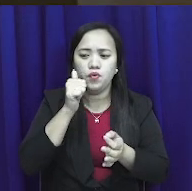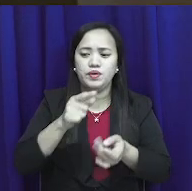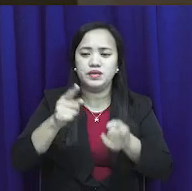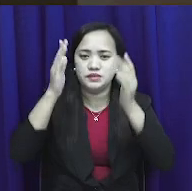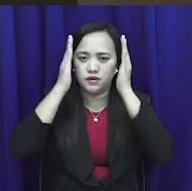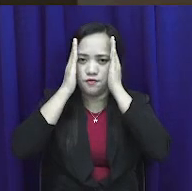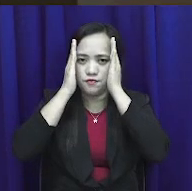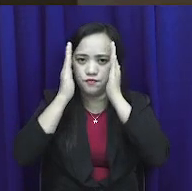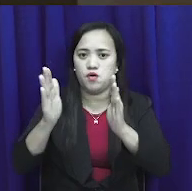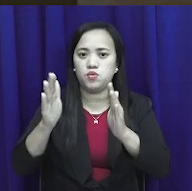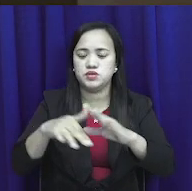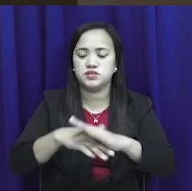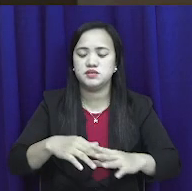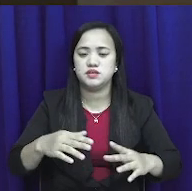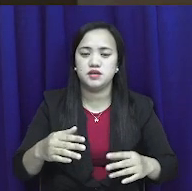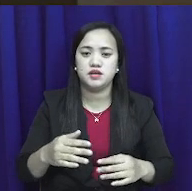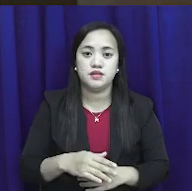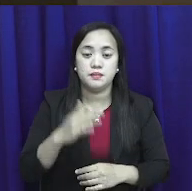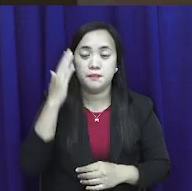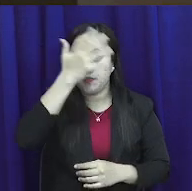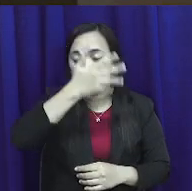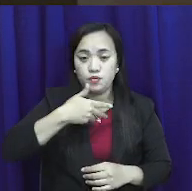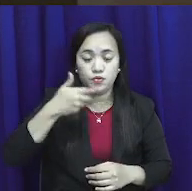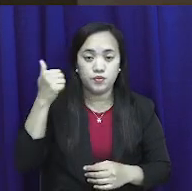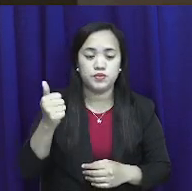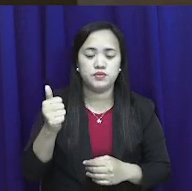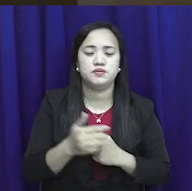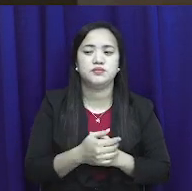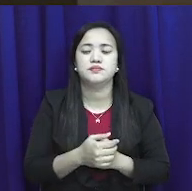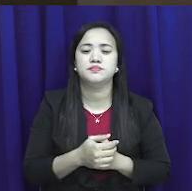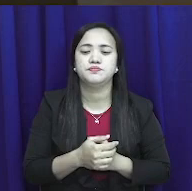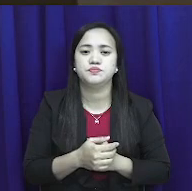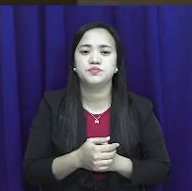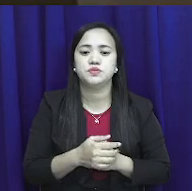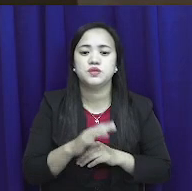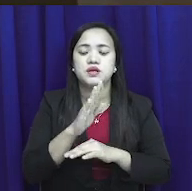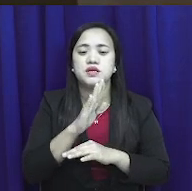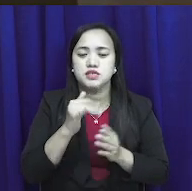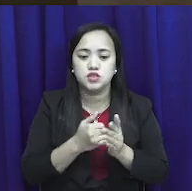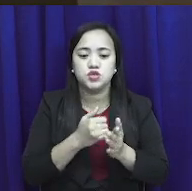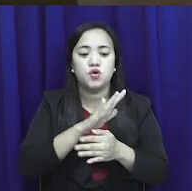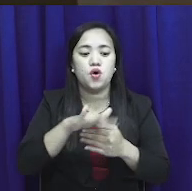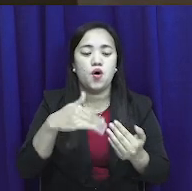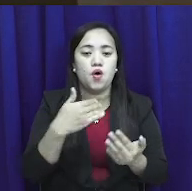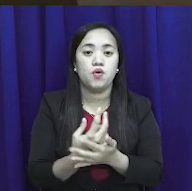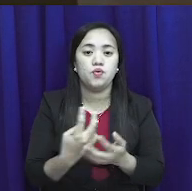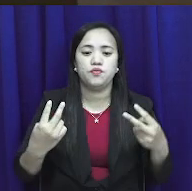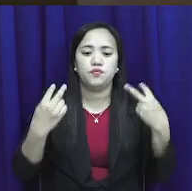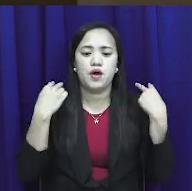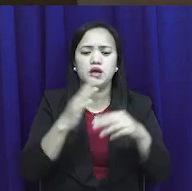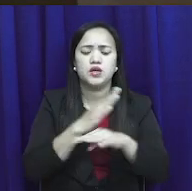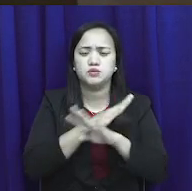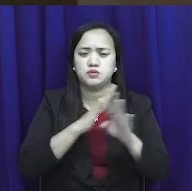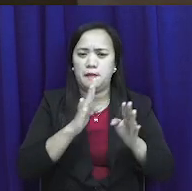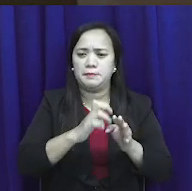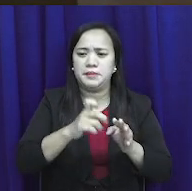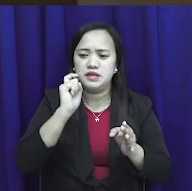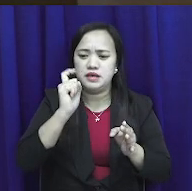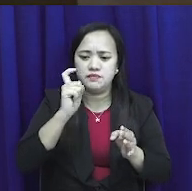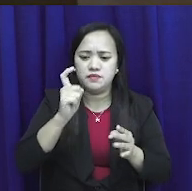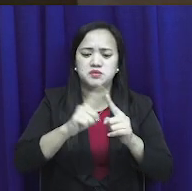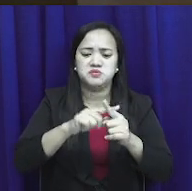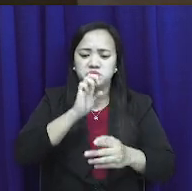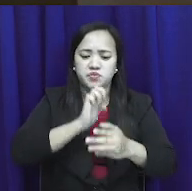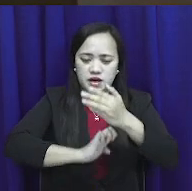Ako na nagsasabi SAO panalangin mo muna Igi Huwag kang magmadaling pumasok sa pagpapamilya